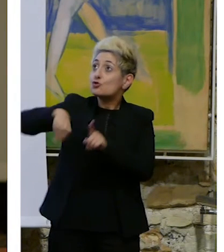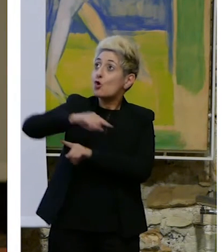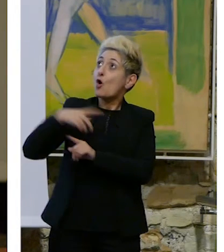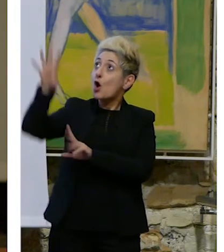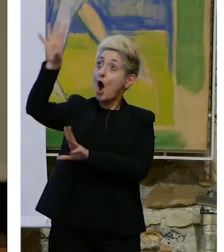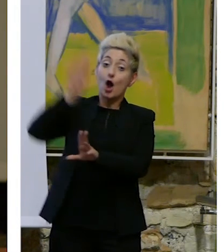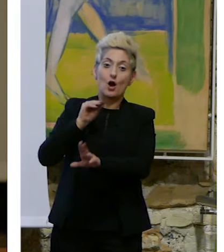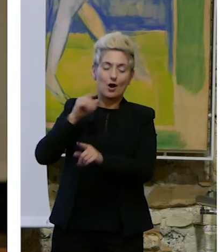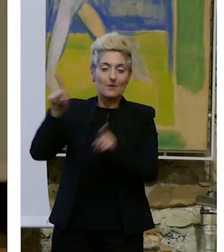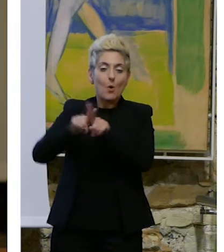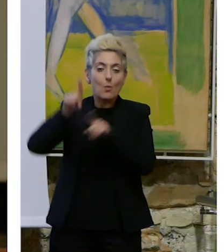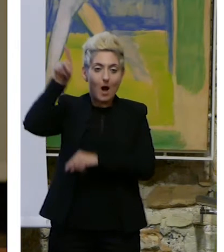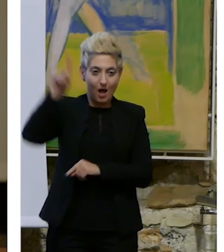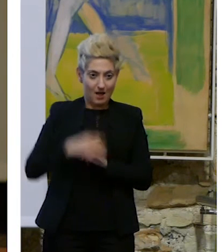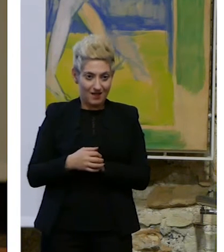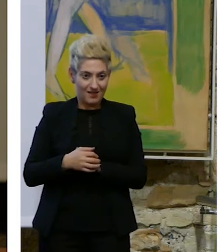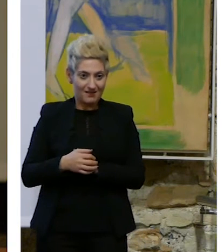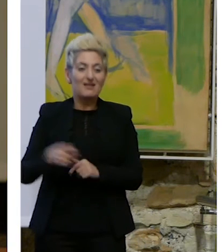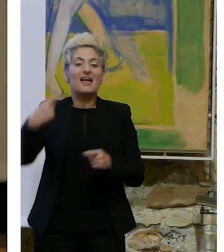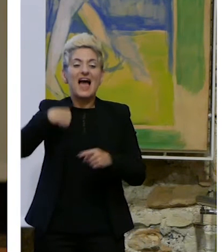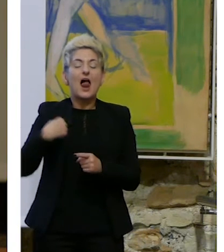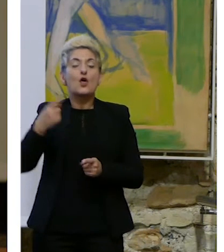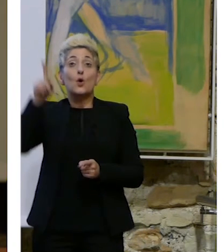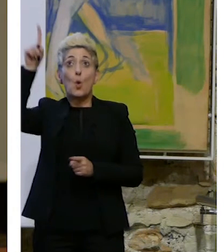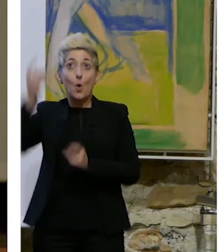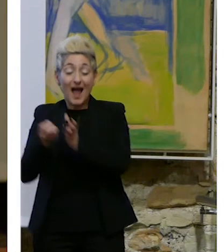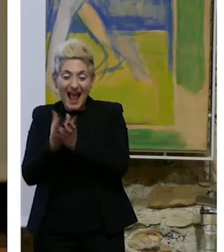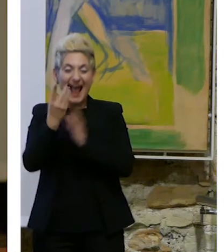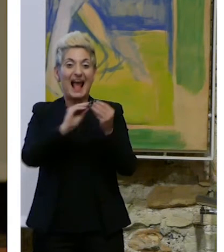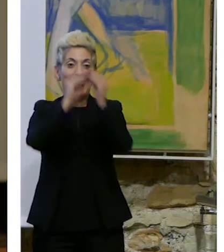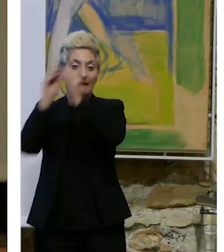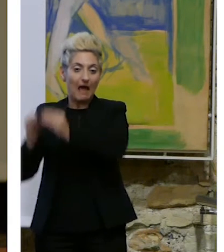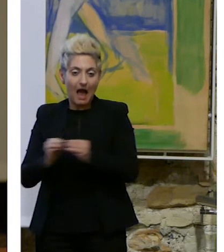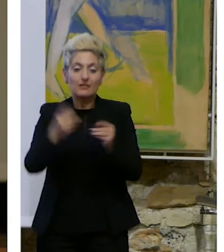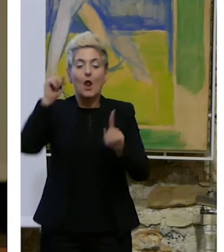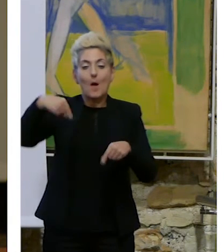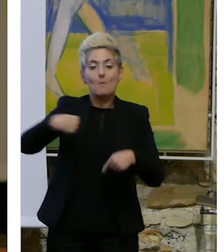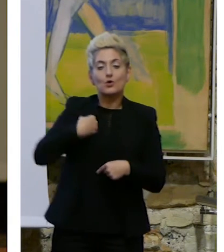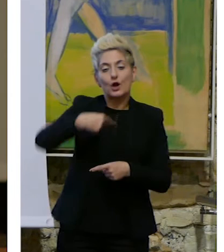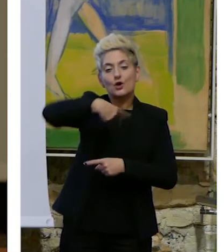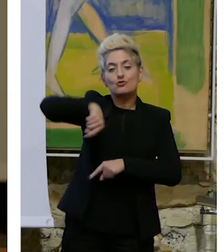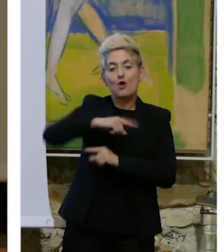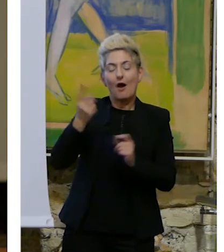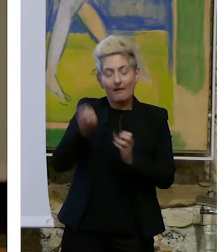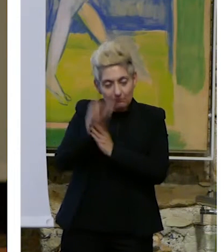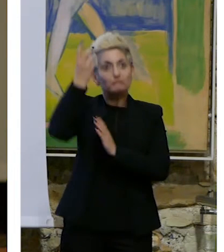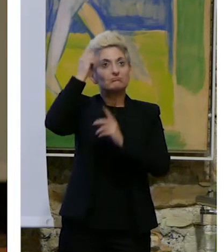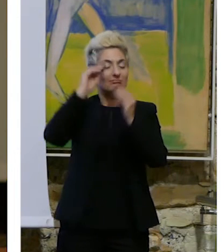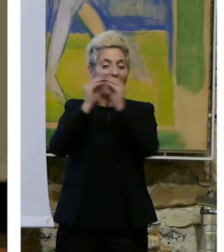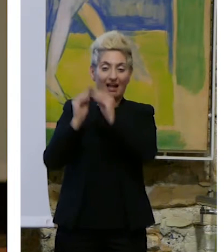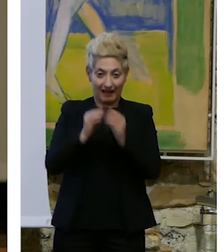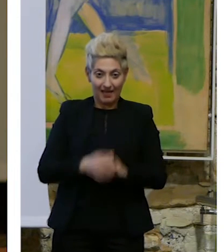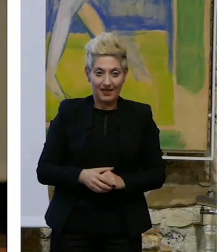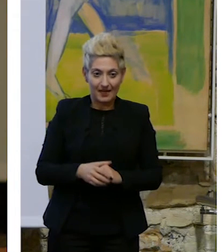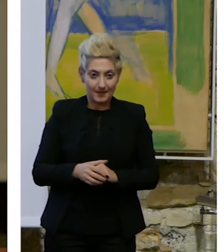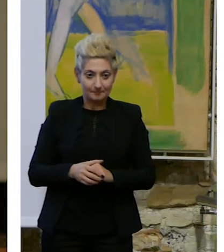creativi. La differenza fra me e un cavallo che ha una percezione straordinaria dei rumori della Umwelt, del